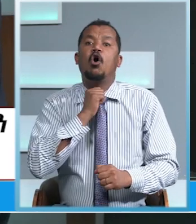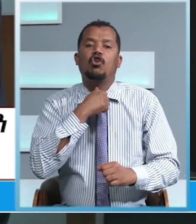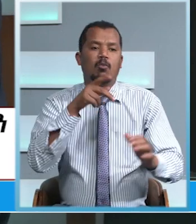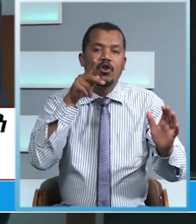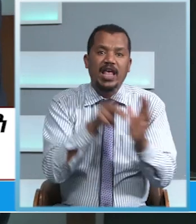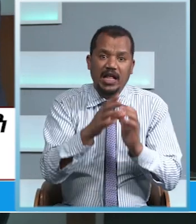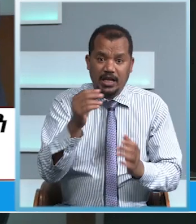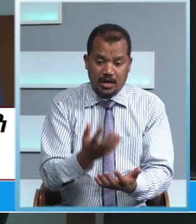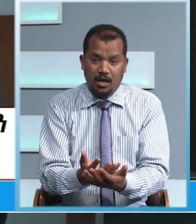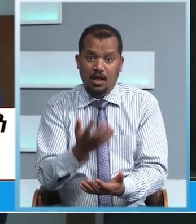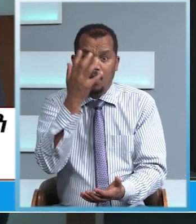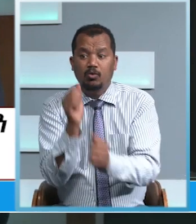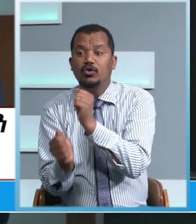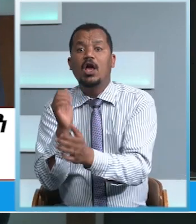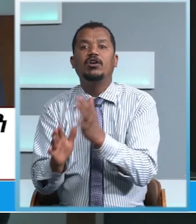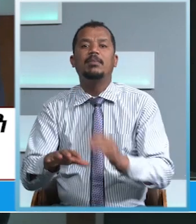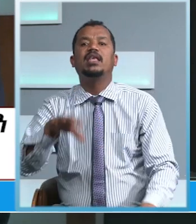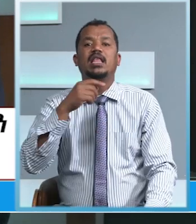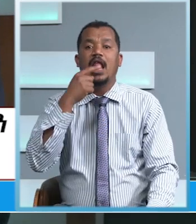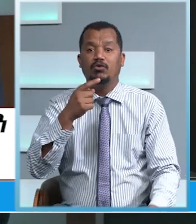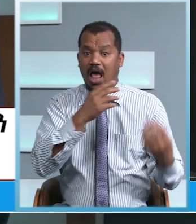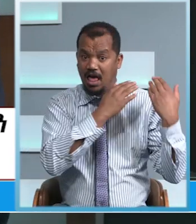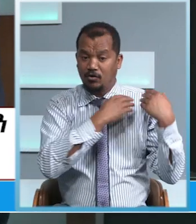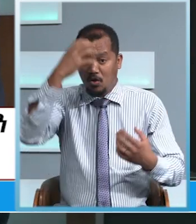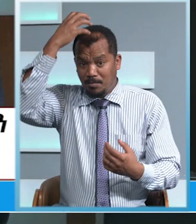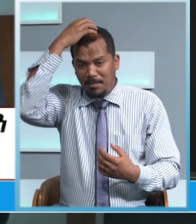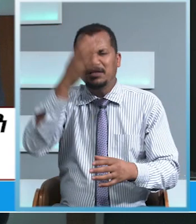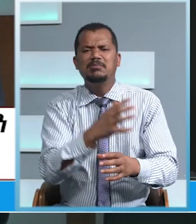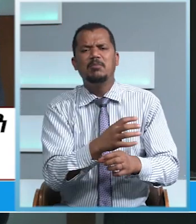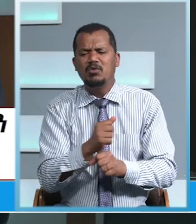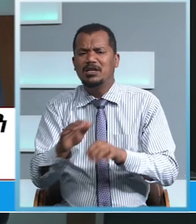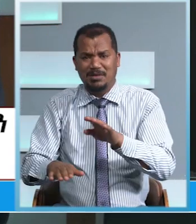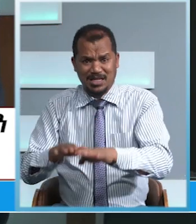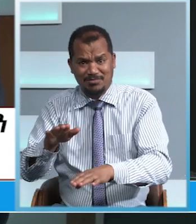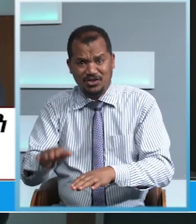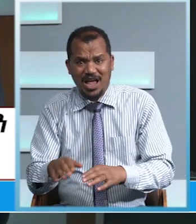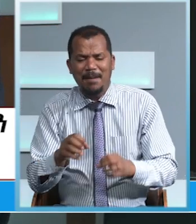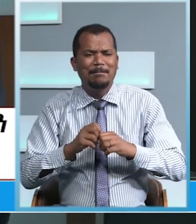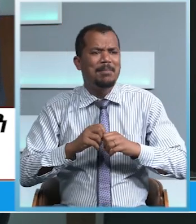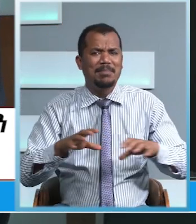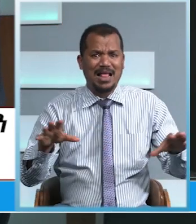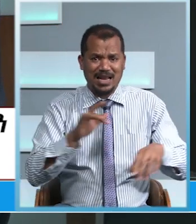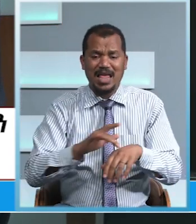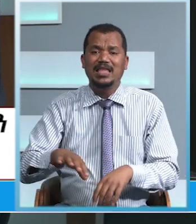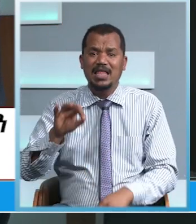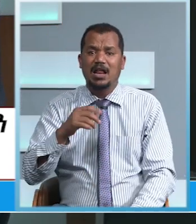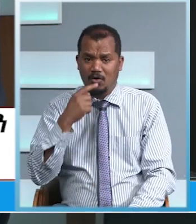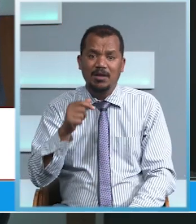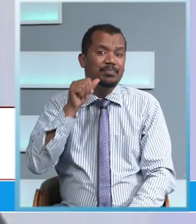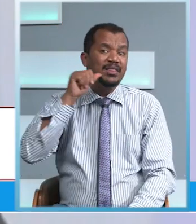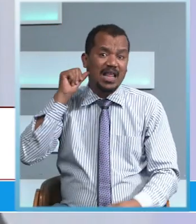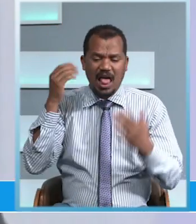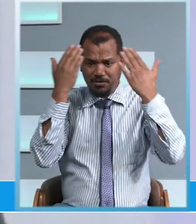ቢልም ኦሮሞን የገደለና ሀብቱን እየወደመ ይገኛል ያሉት ኃላፊው በመንግስት በሚወሰድበት እርምጃ በመበታተል ላይ